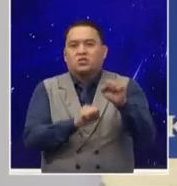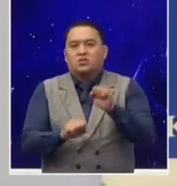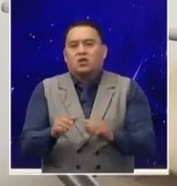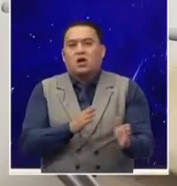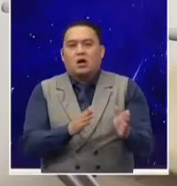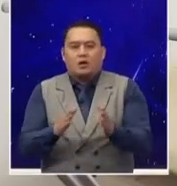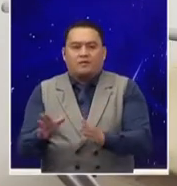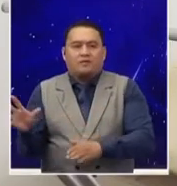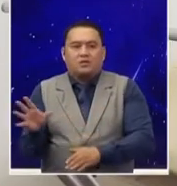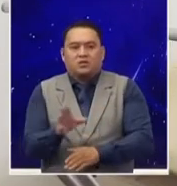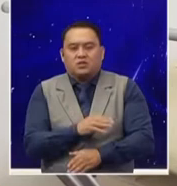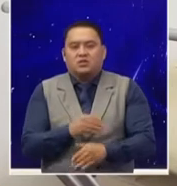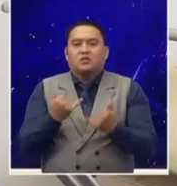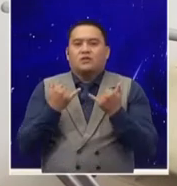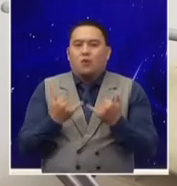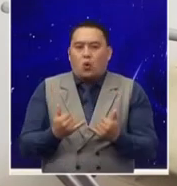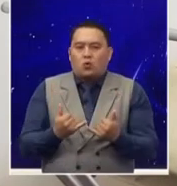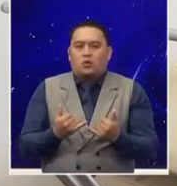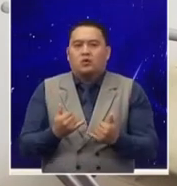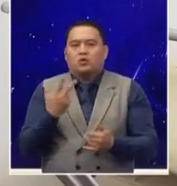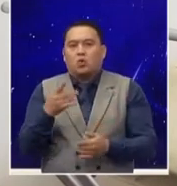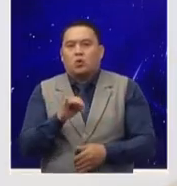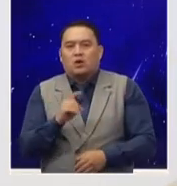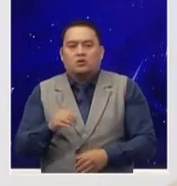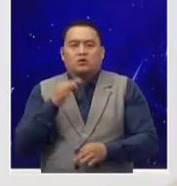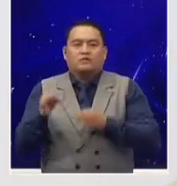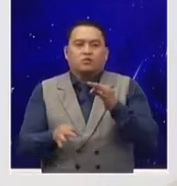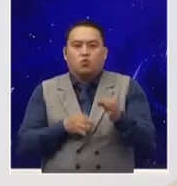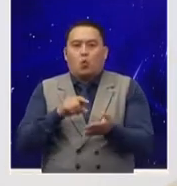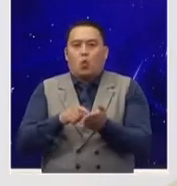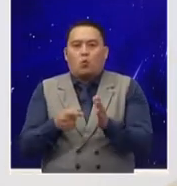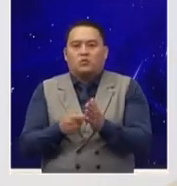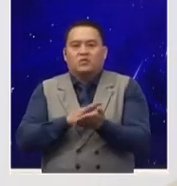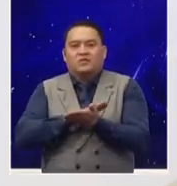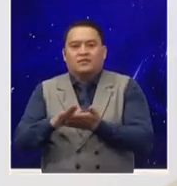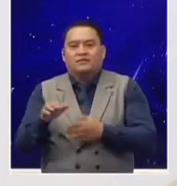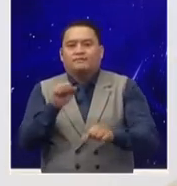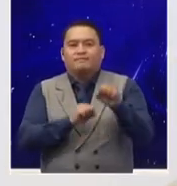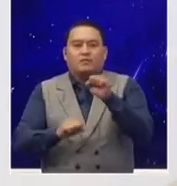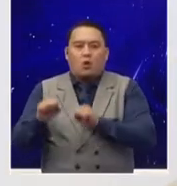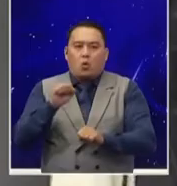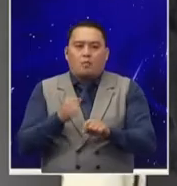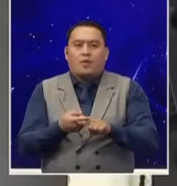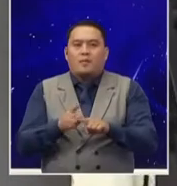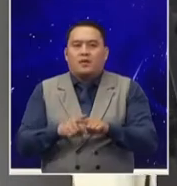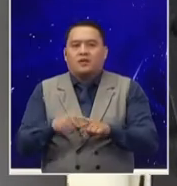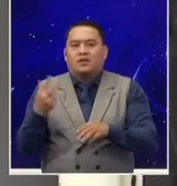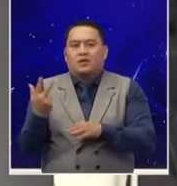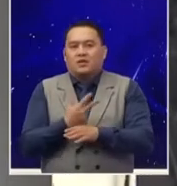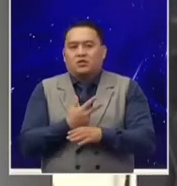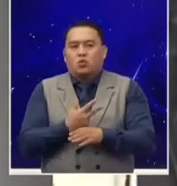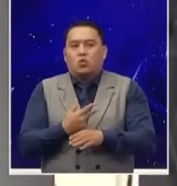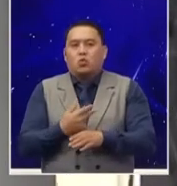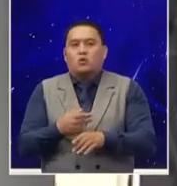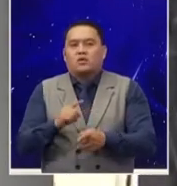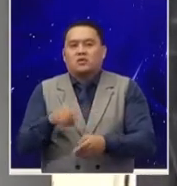режим. Соблюдается он и по сей день. Не менее трех раз в сутки комнаты и кабинеты проходят дезобработку. Помимо этого, трижды в день у